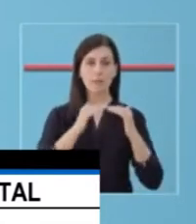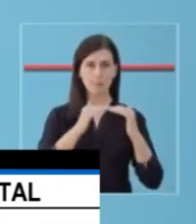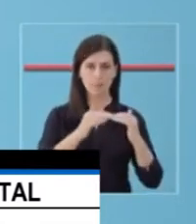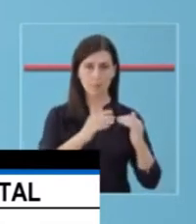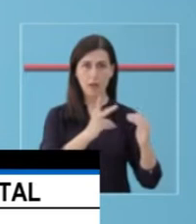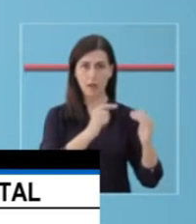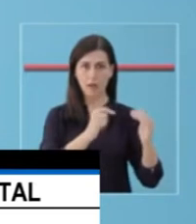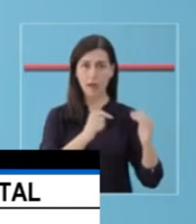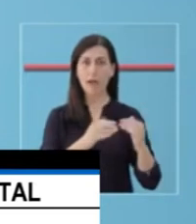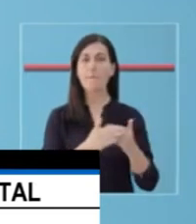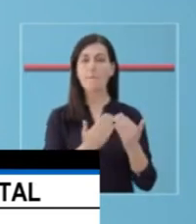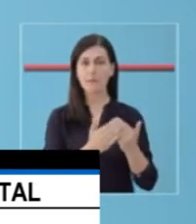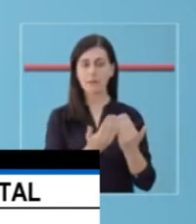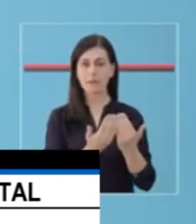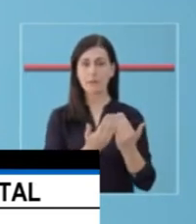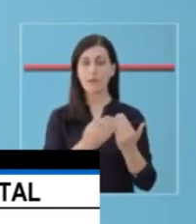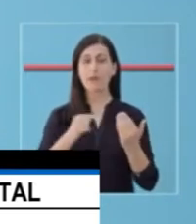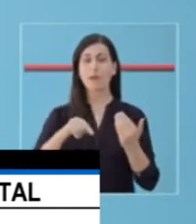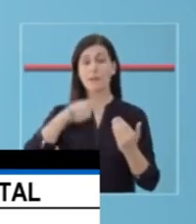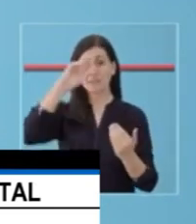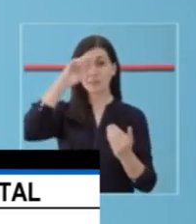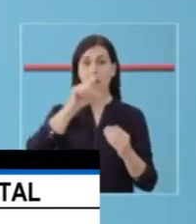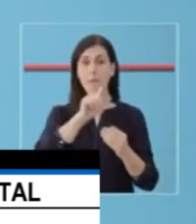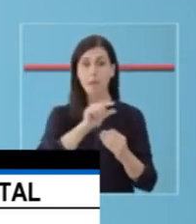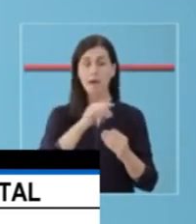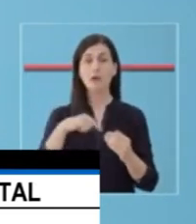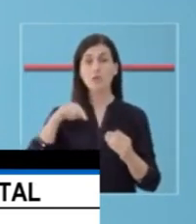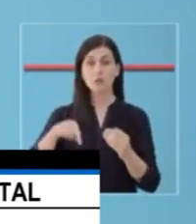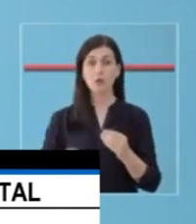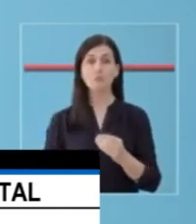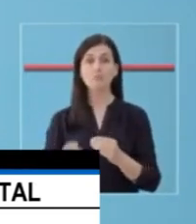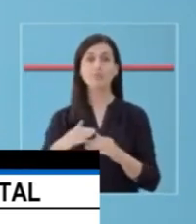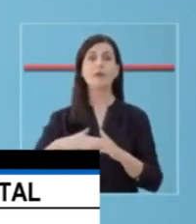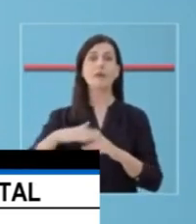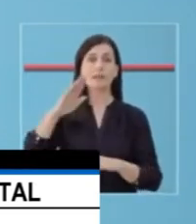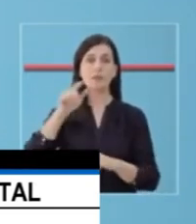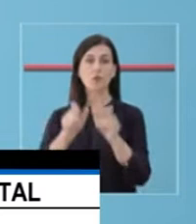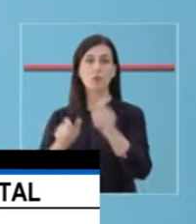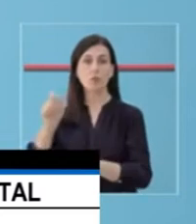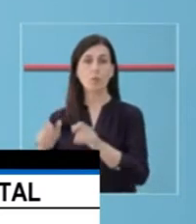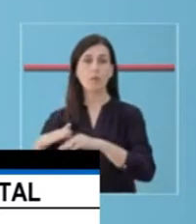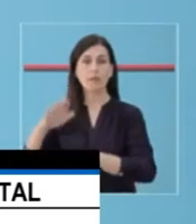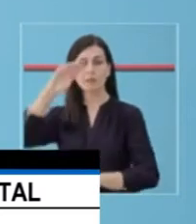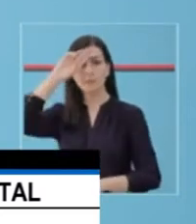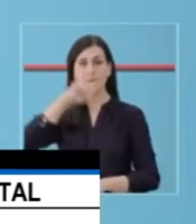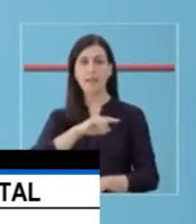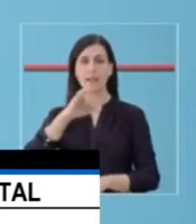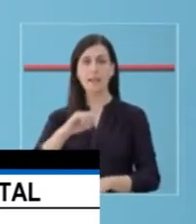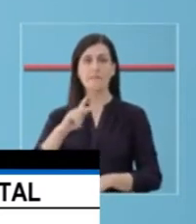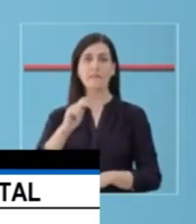qëndrueshme dhe të stabilizuar të rasteve që kanë kërkuar shërbim spitalor, sot kemi një rritje të rasteve të shtruara në spitalin